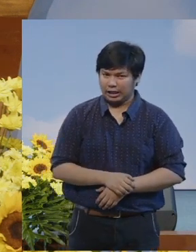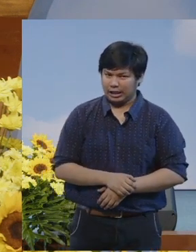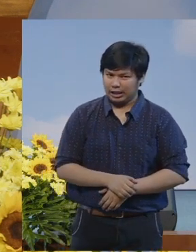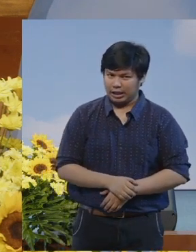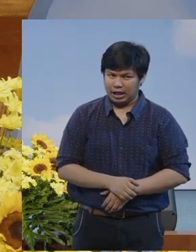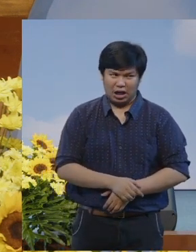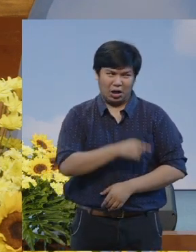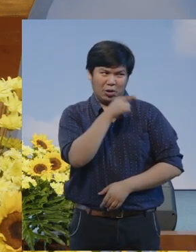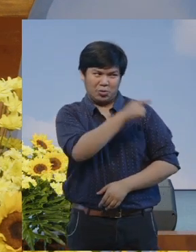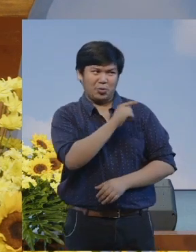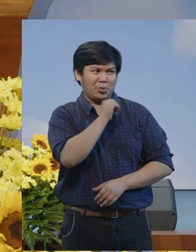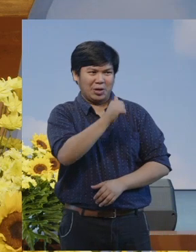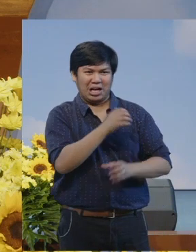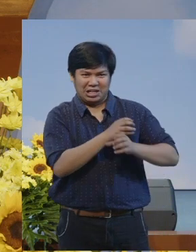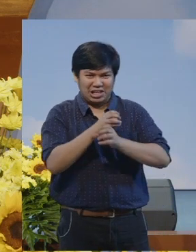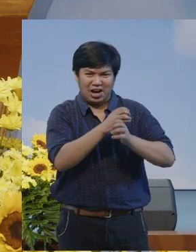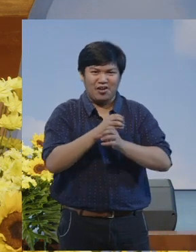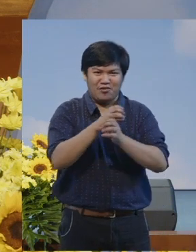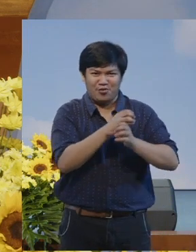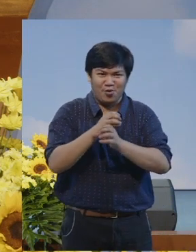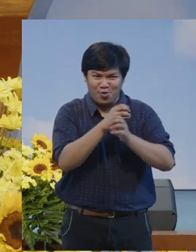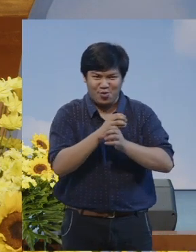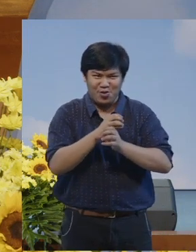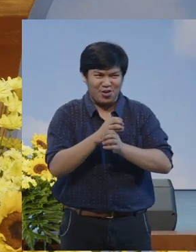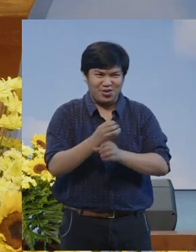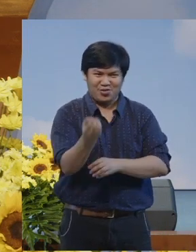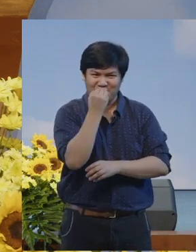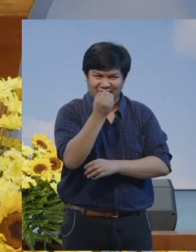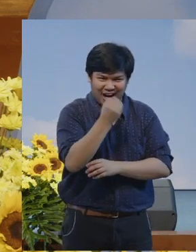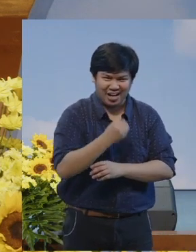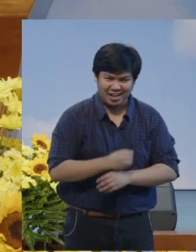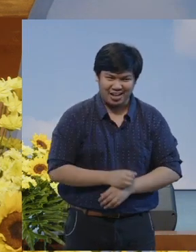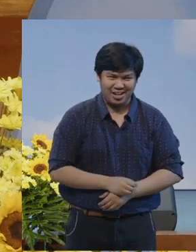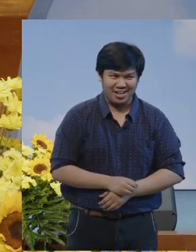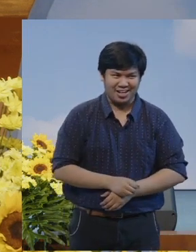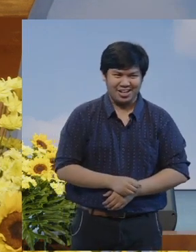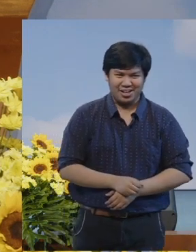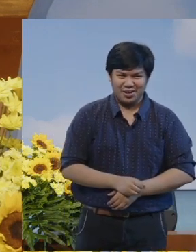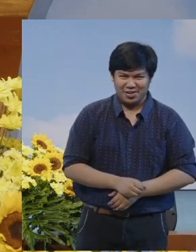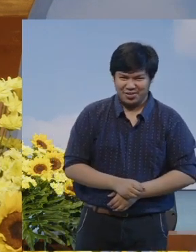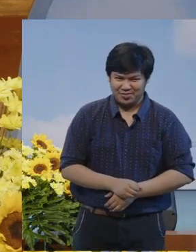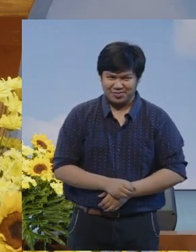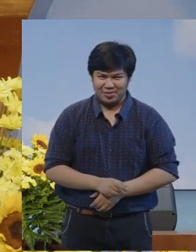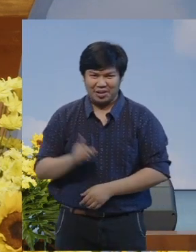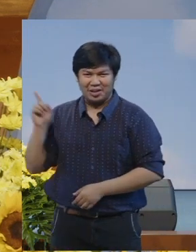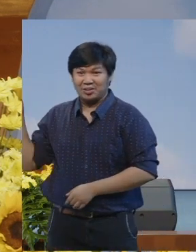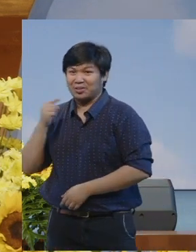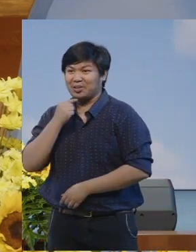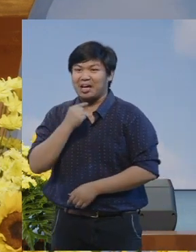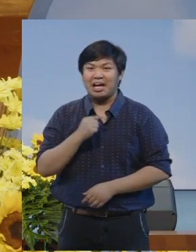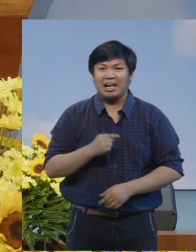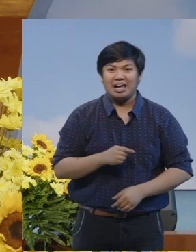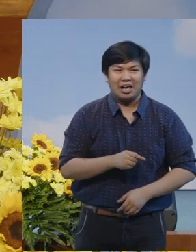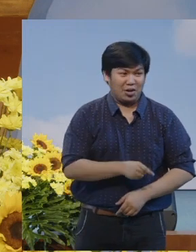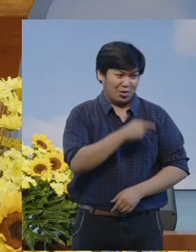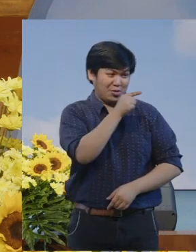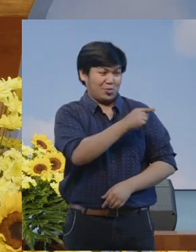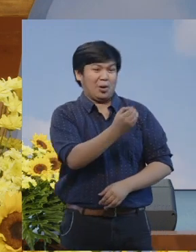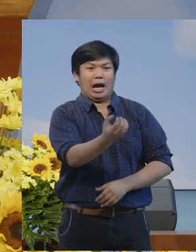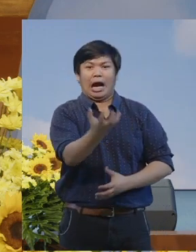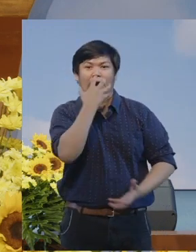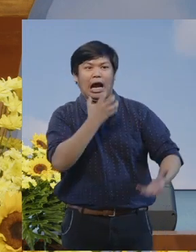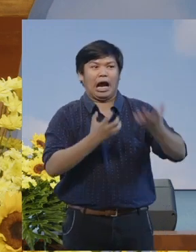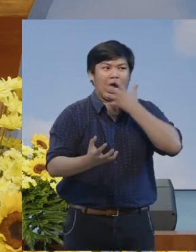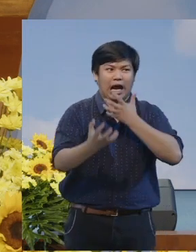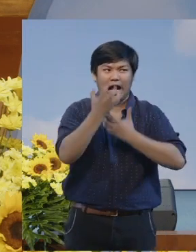Malakas ka kumain ng karne, ng laman loob, ng beans, ng toge."